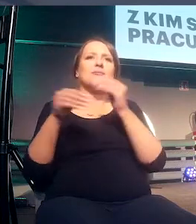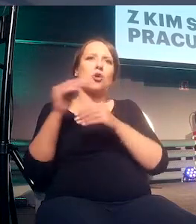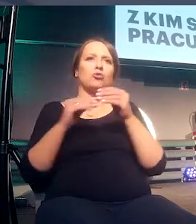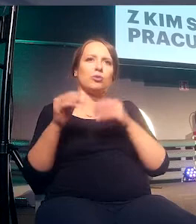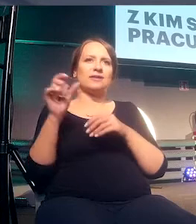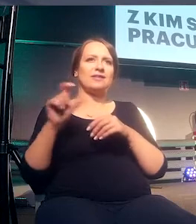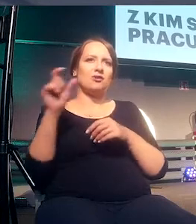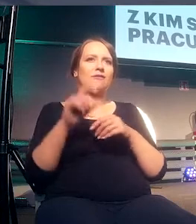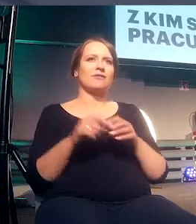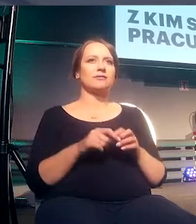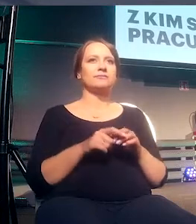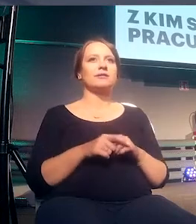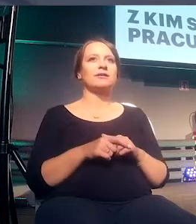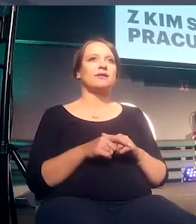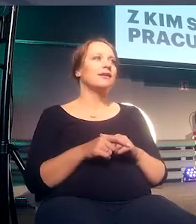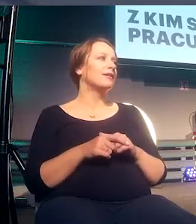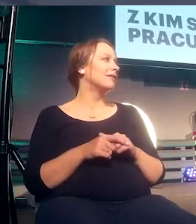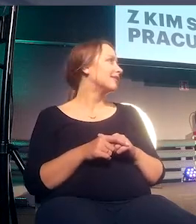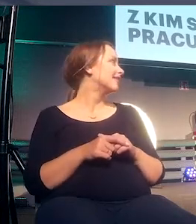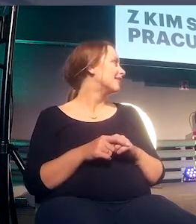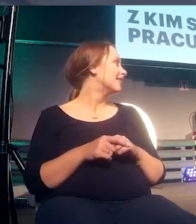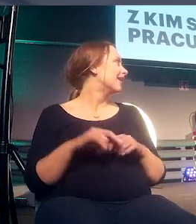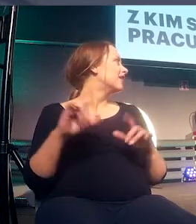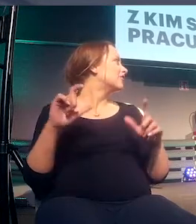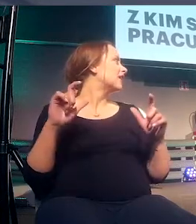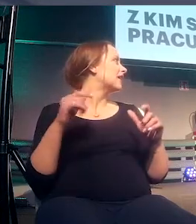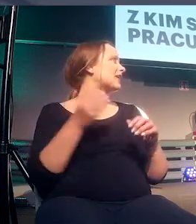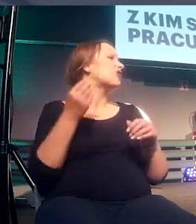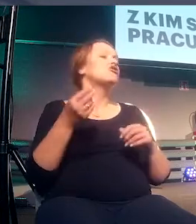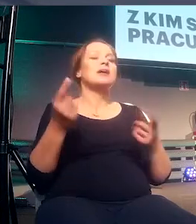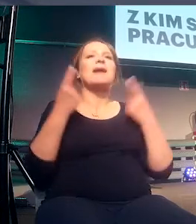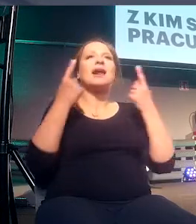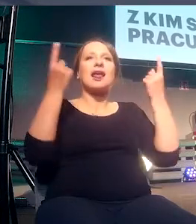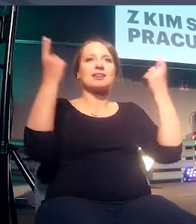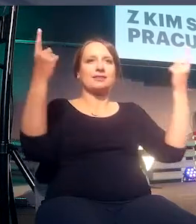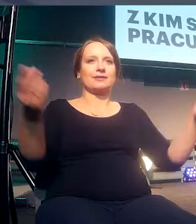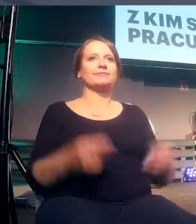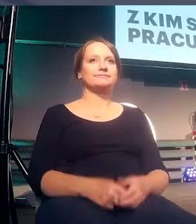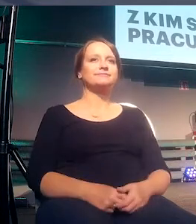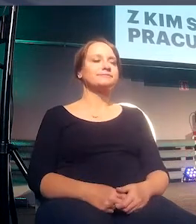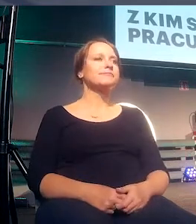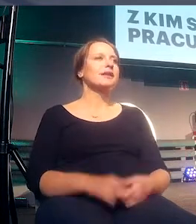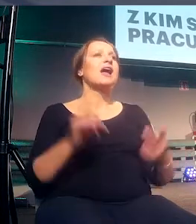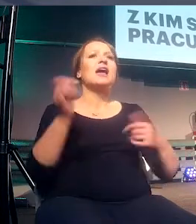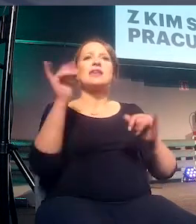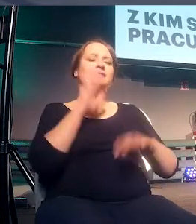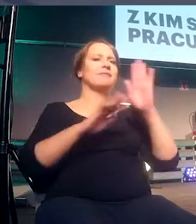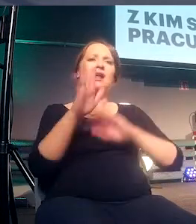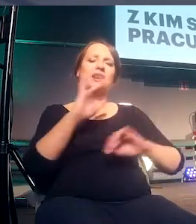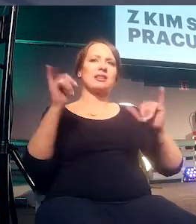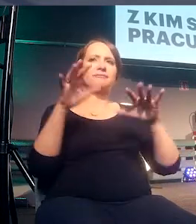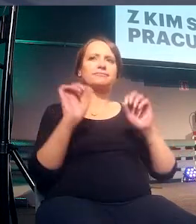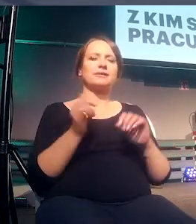za ofertę, która w tym produkcie będzie uwzględniona oraz za marketing. Co więcej, to też są klienci. Dla mnie, kiedy